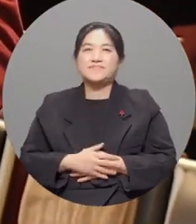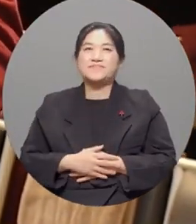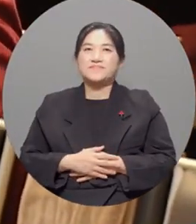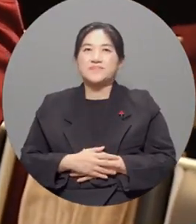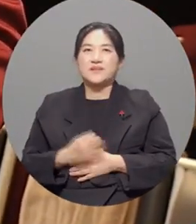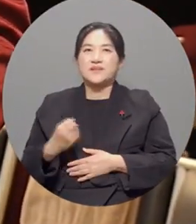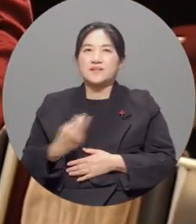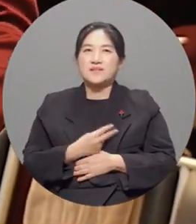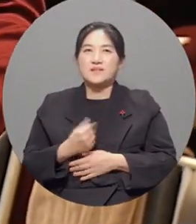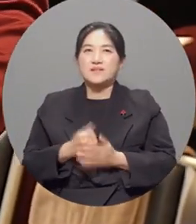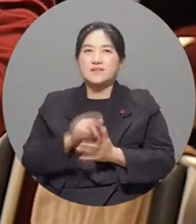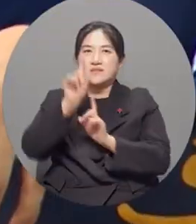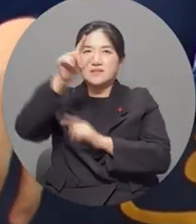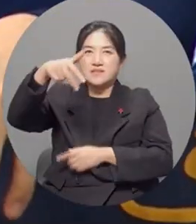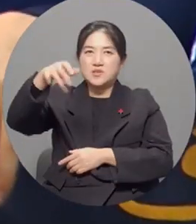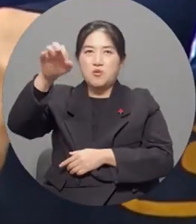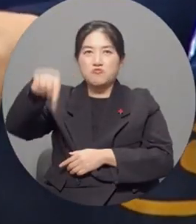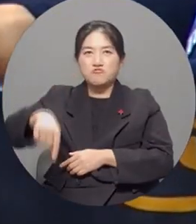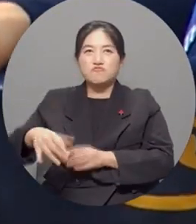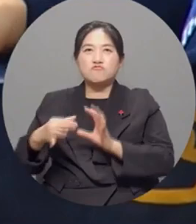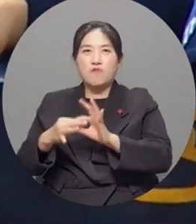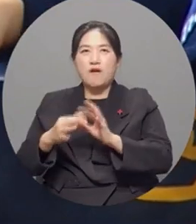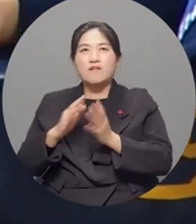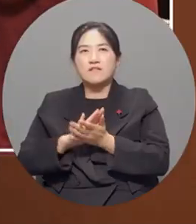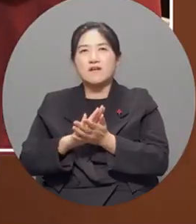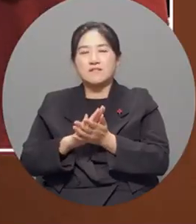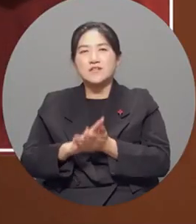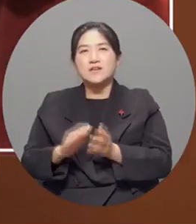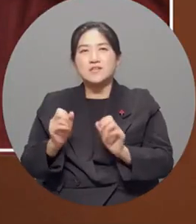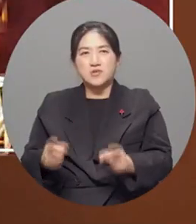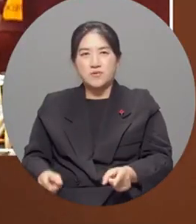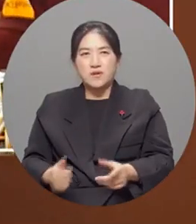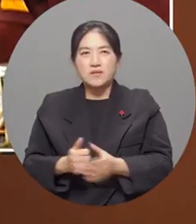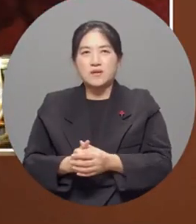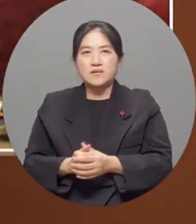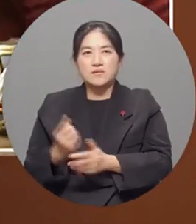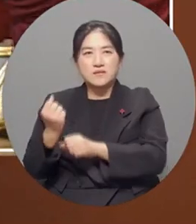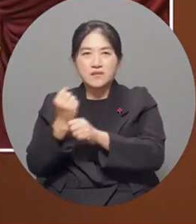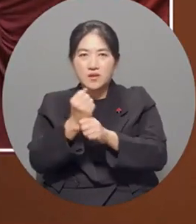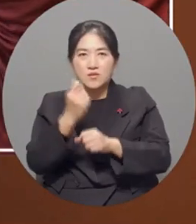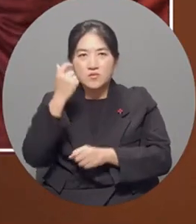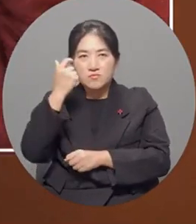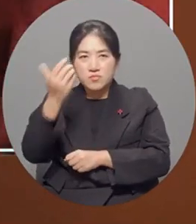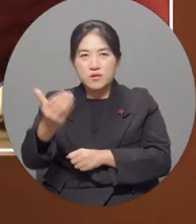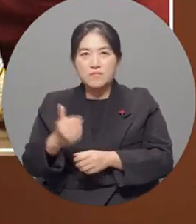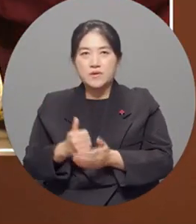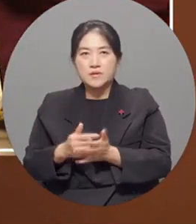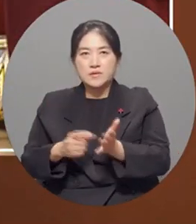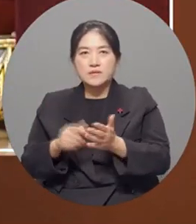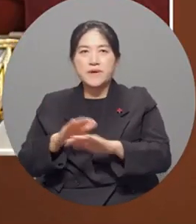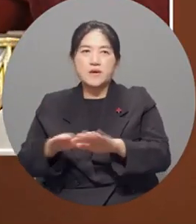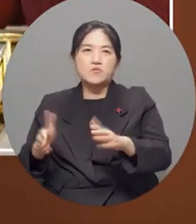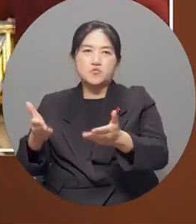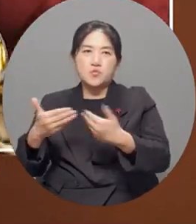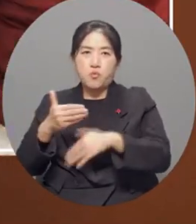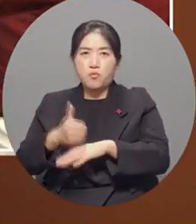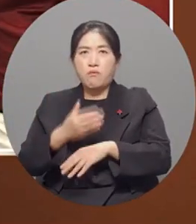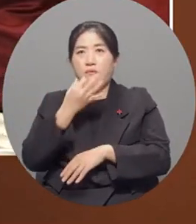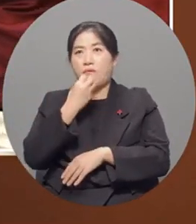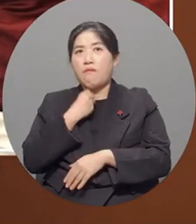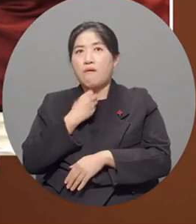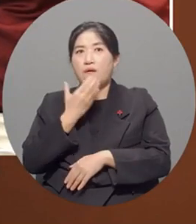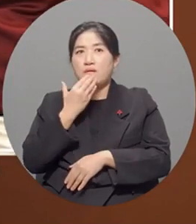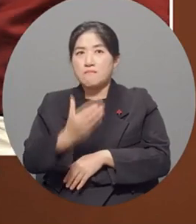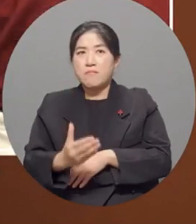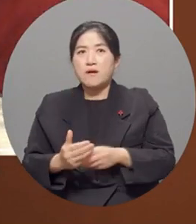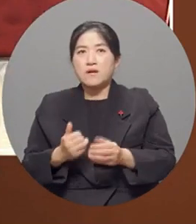그리고 이정후와의 인연은 전환점이었습니다. 이렇게 물어보면 약간 정훈은 응급처치? 항상 결과가 좋았어요. 좀 더